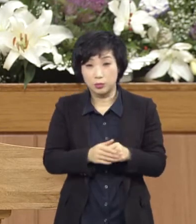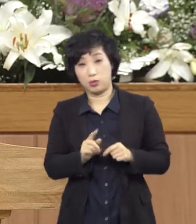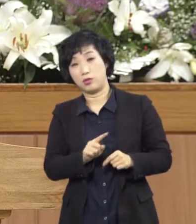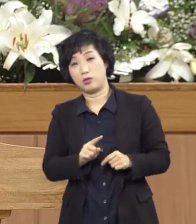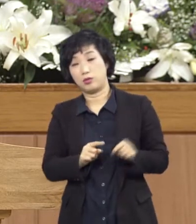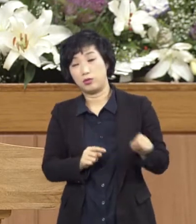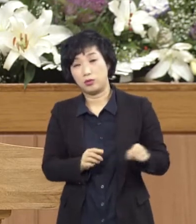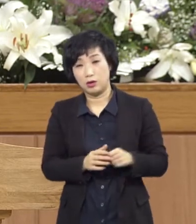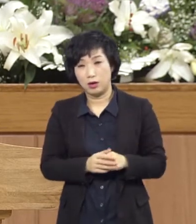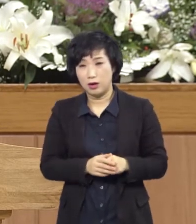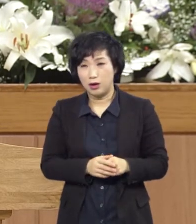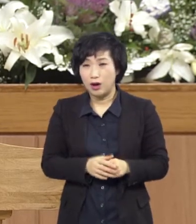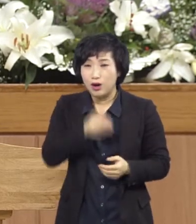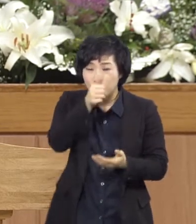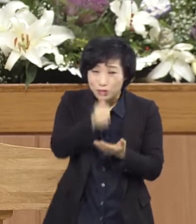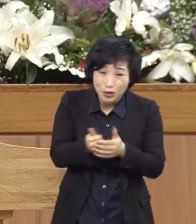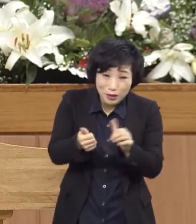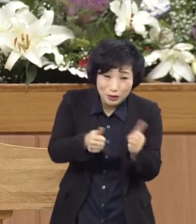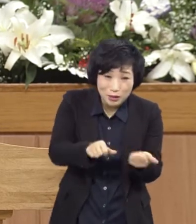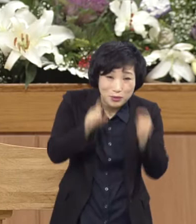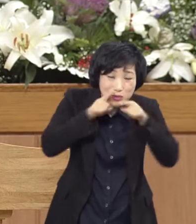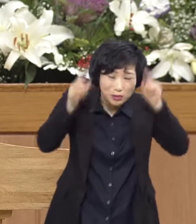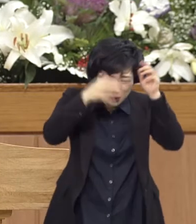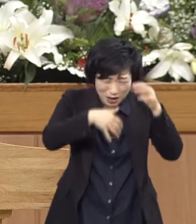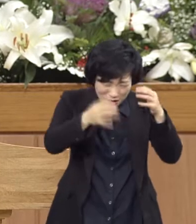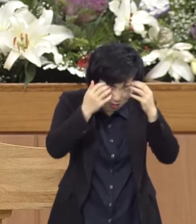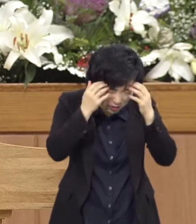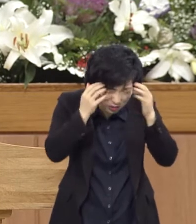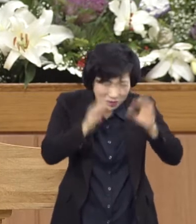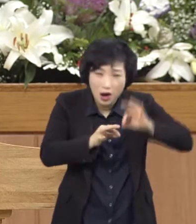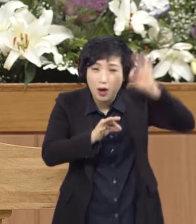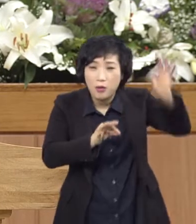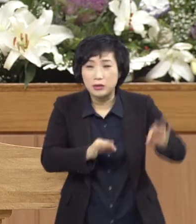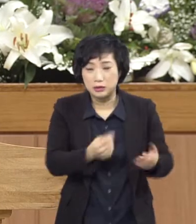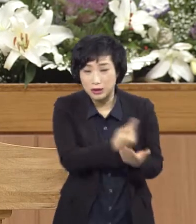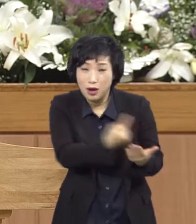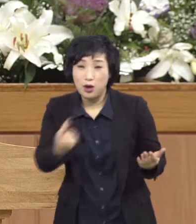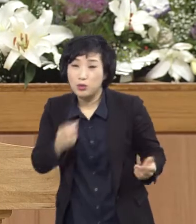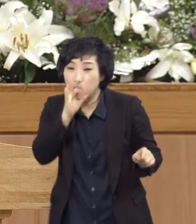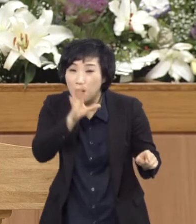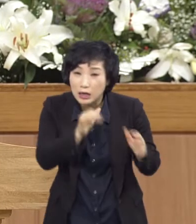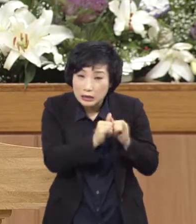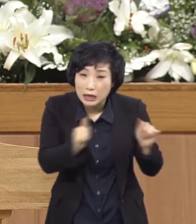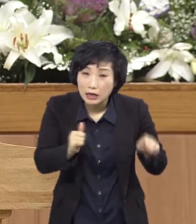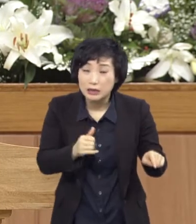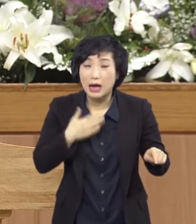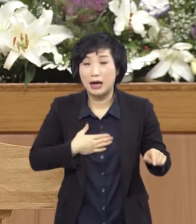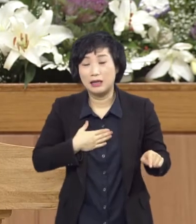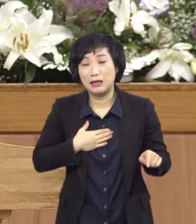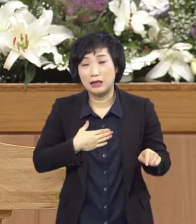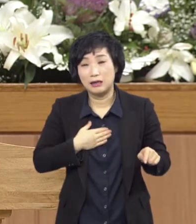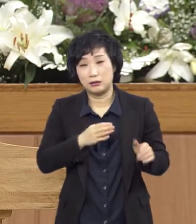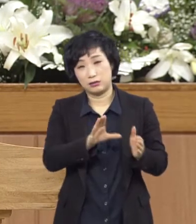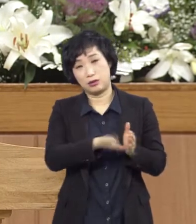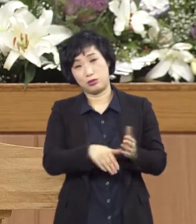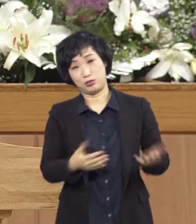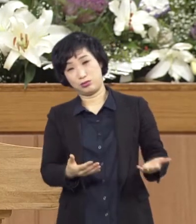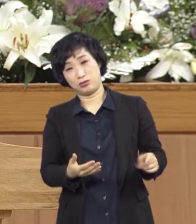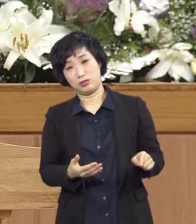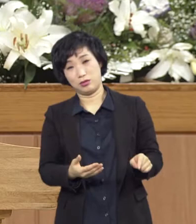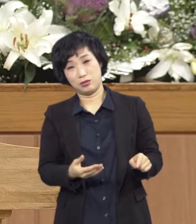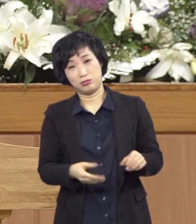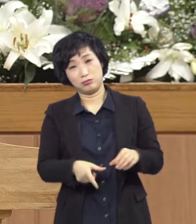비로소 죄와 사망과 지옥에서 나올 수 없는 절망적인 인간임을 깨달을